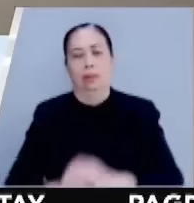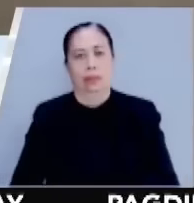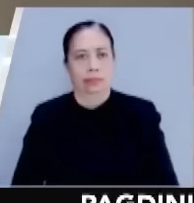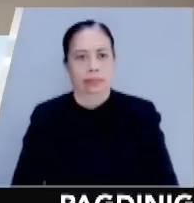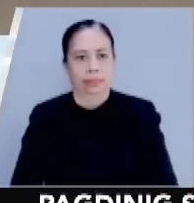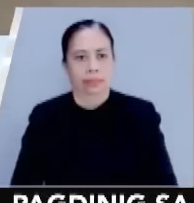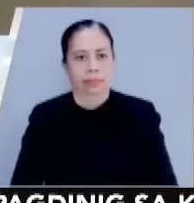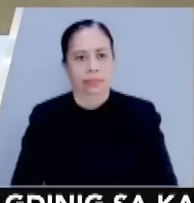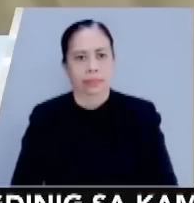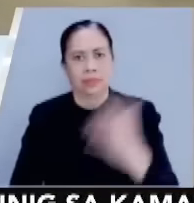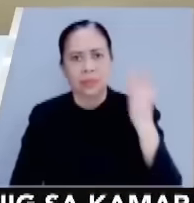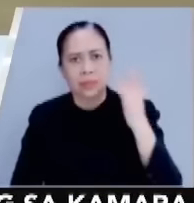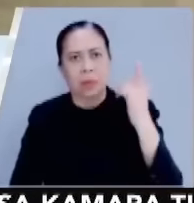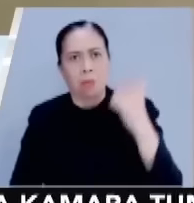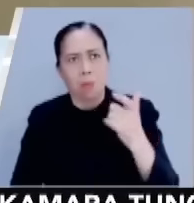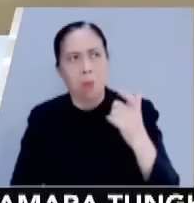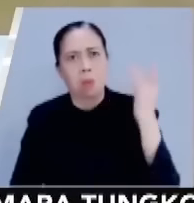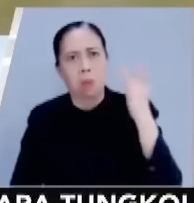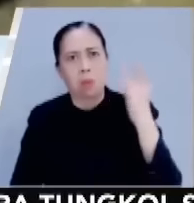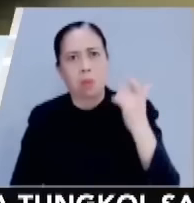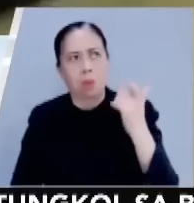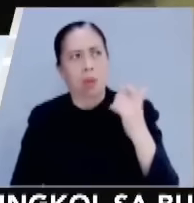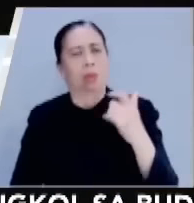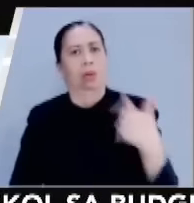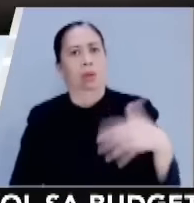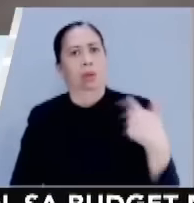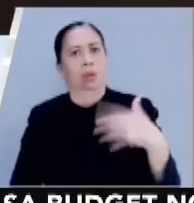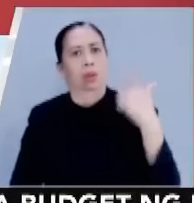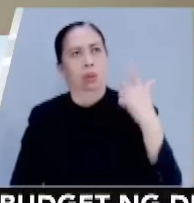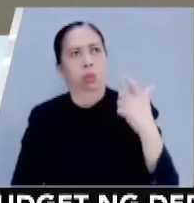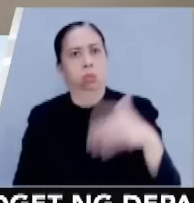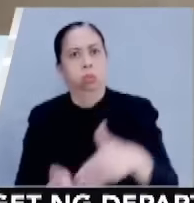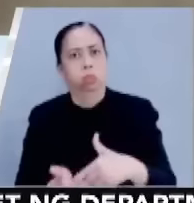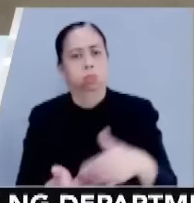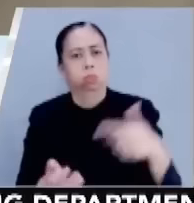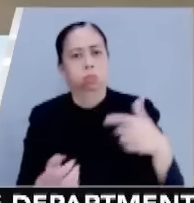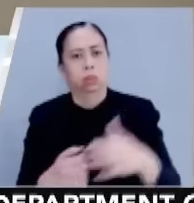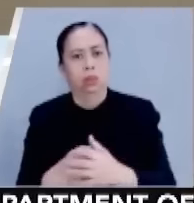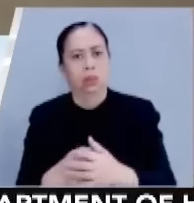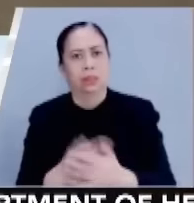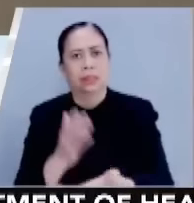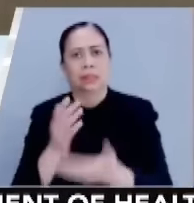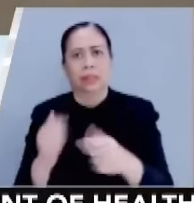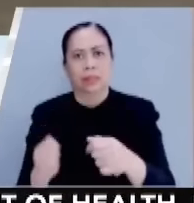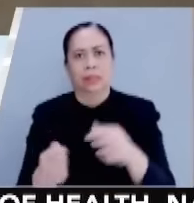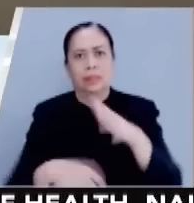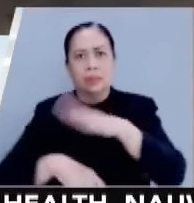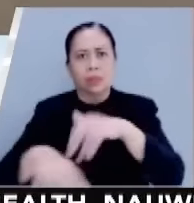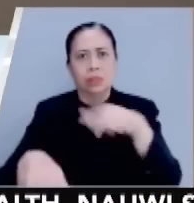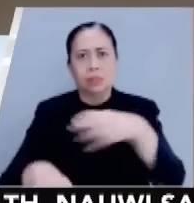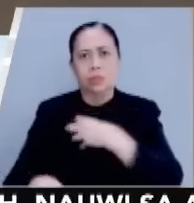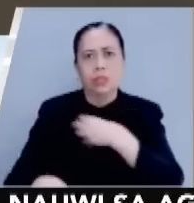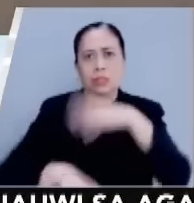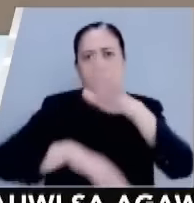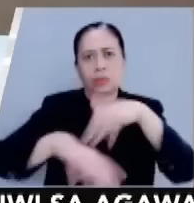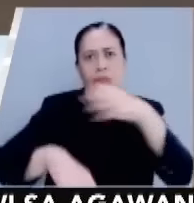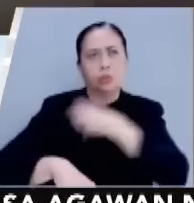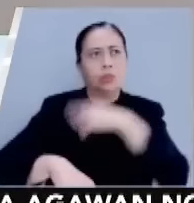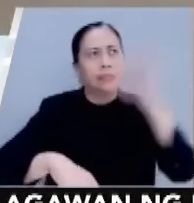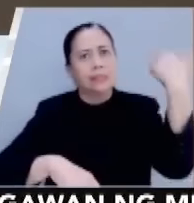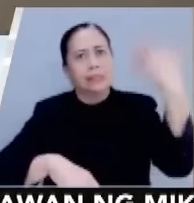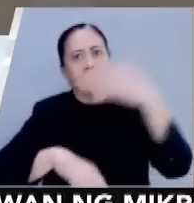Ay, hala! Hala! Tawag na kayo na pulis! Tawag kayo na pulis! Tawag kayo na pulis!